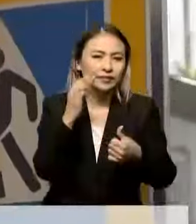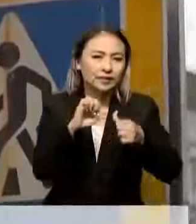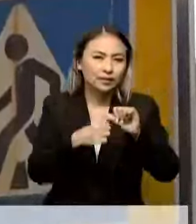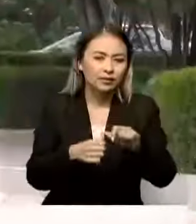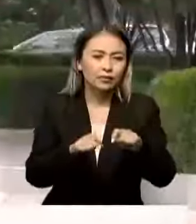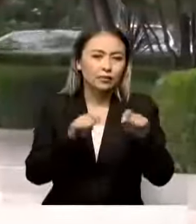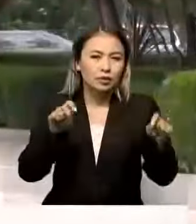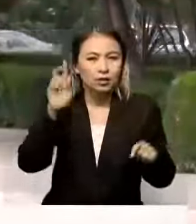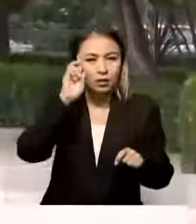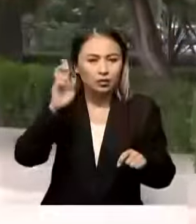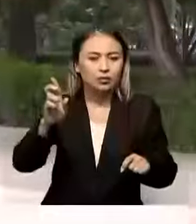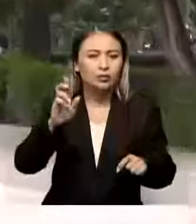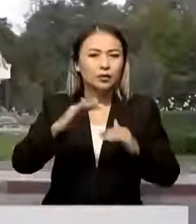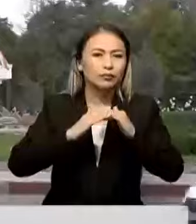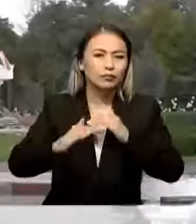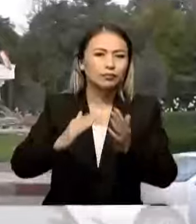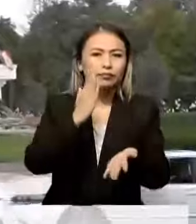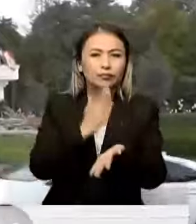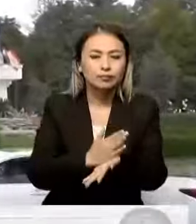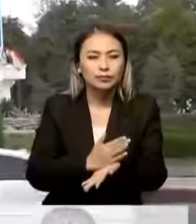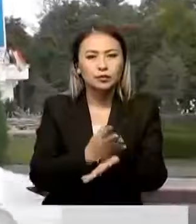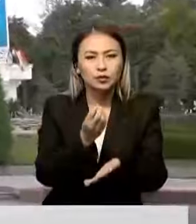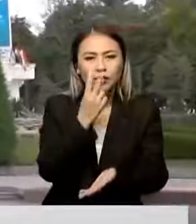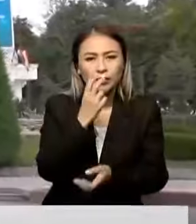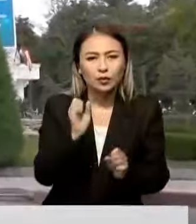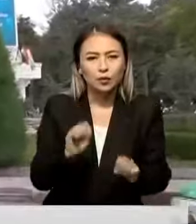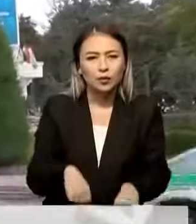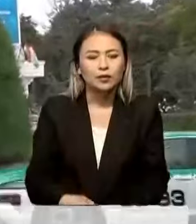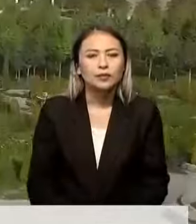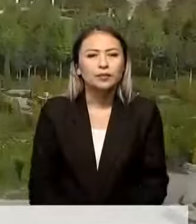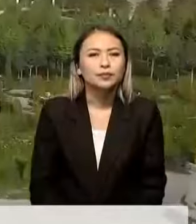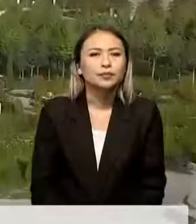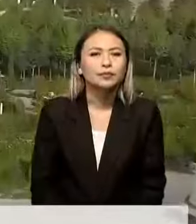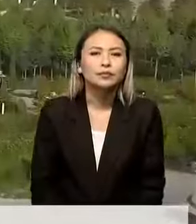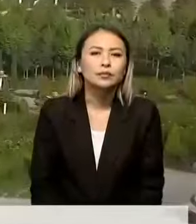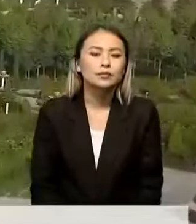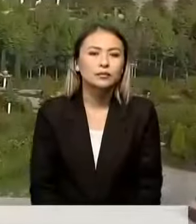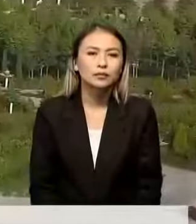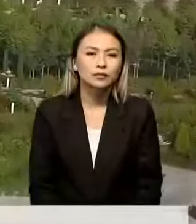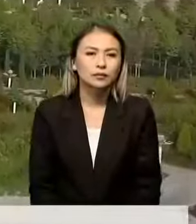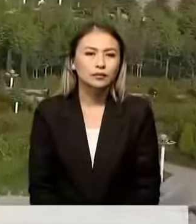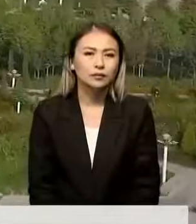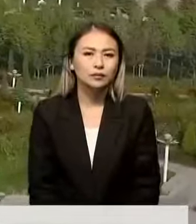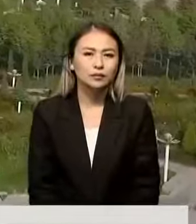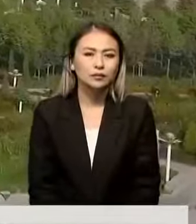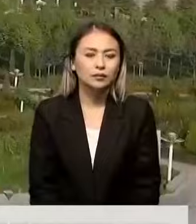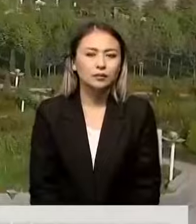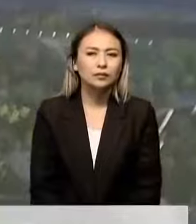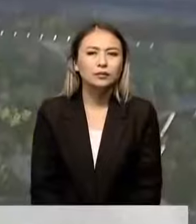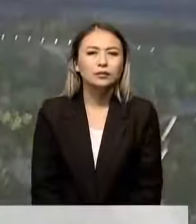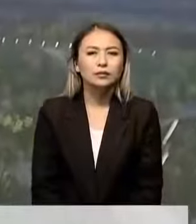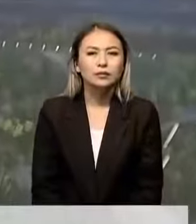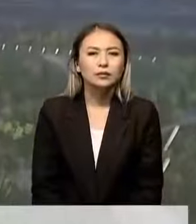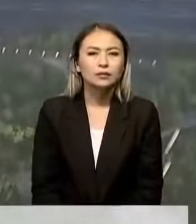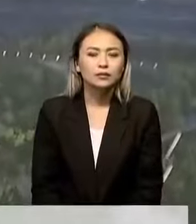ашық, бауырлас һәм одақтас ел бар екеніне тағы да көз жеткіздік. Берік Дүйсенбай, Әлібек Әлиев, Бақытбек Нұртай. Президент телерадио кешенінің